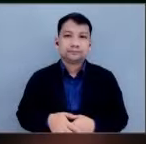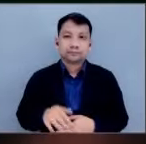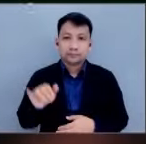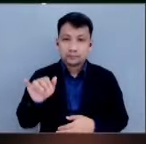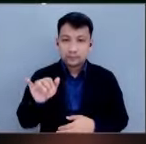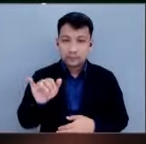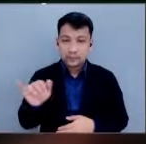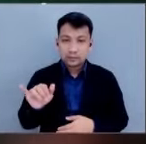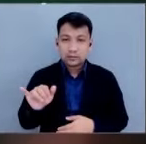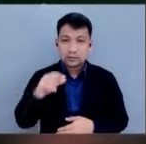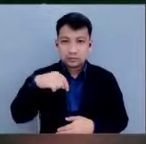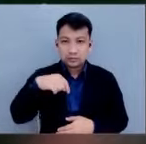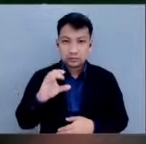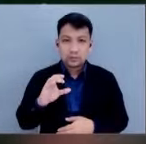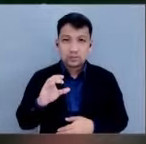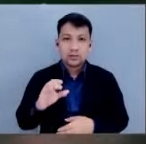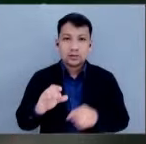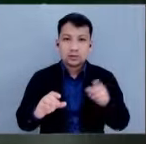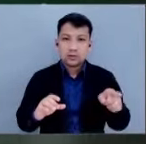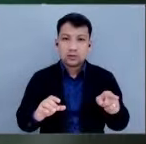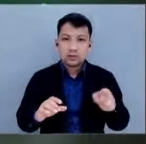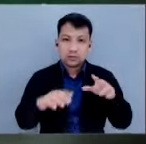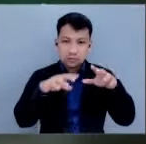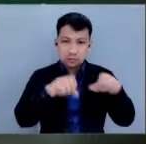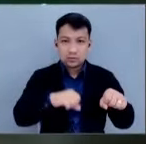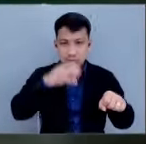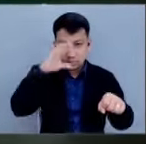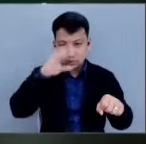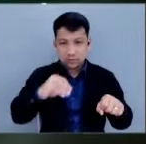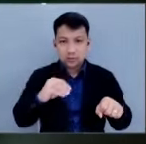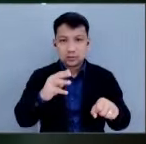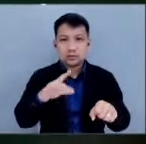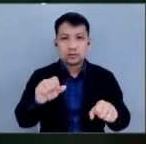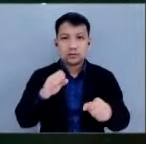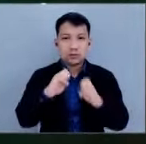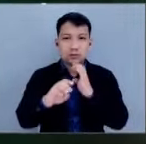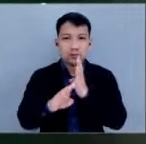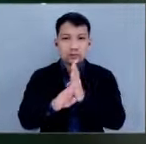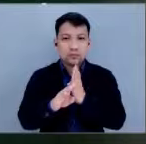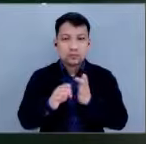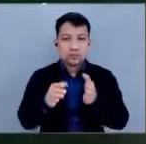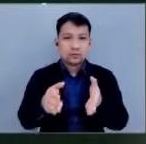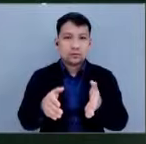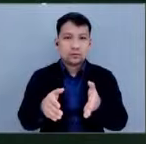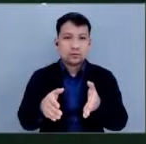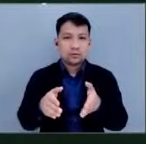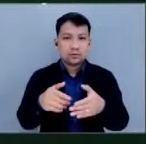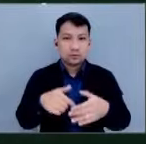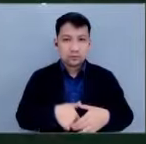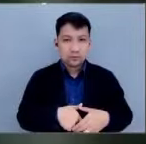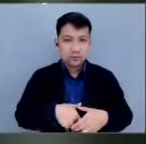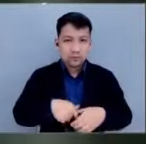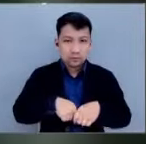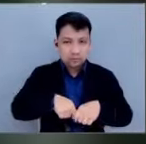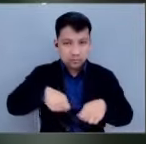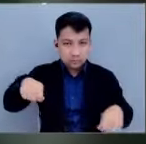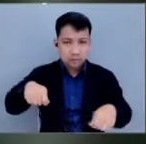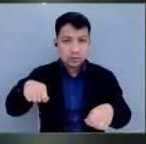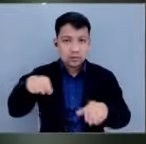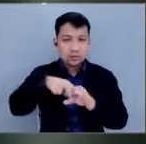Sa Quezon City pa rin, nahuli ang lalaking ito sa Main Avenue EDSA Busway Station. Bumunot daw siya ng kutsilyo pagbaba niya ng